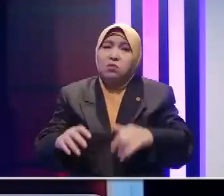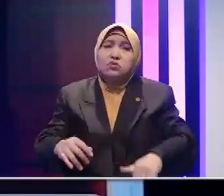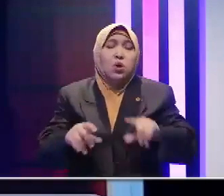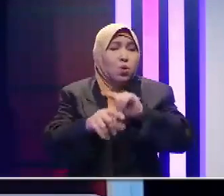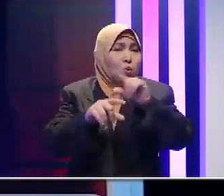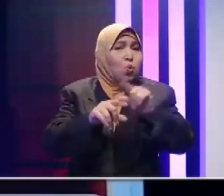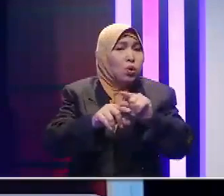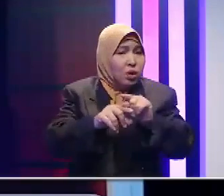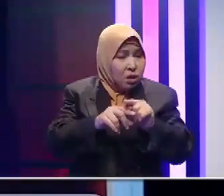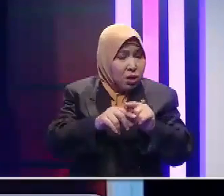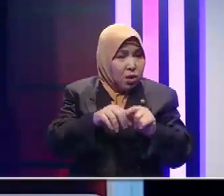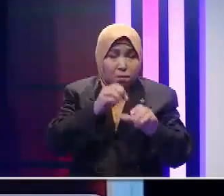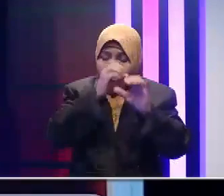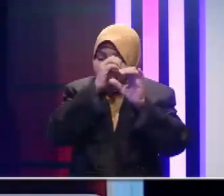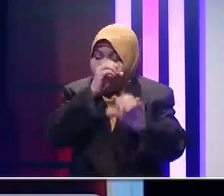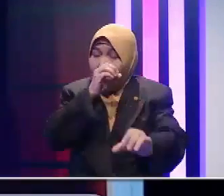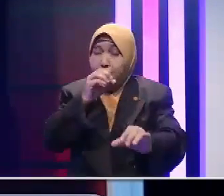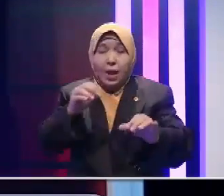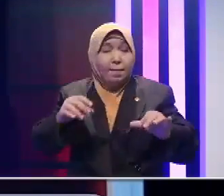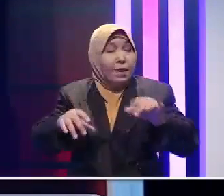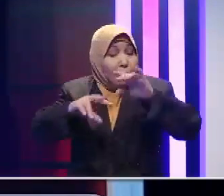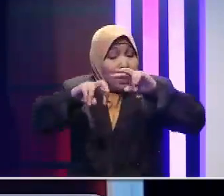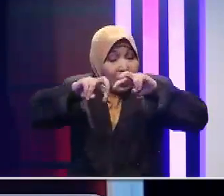menggunakan teknologi-teknologi yang hebat ni pun